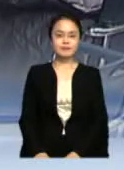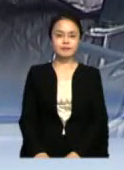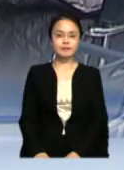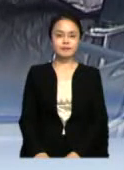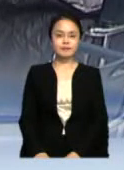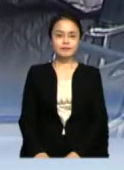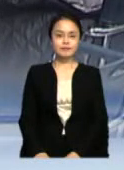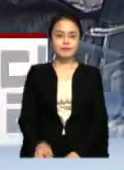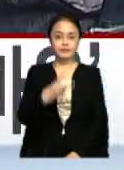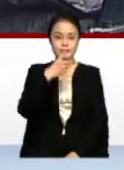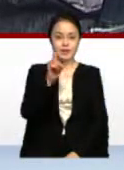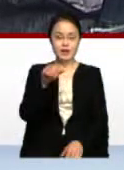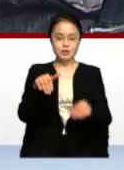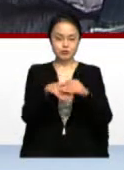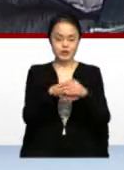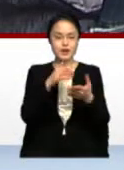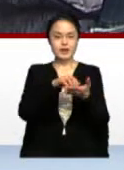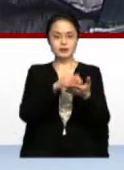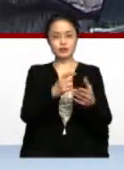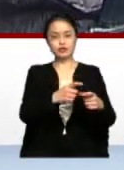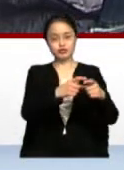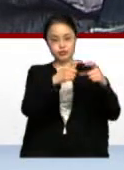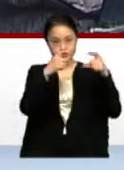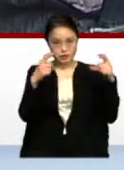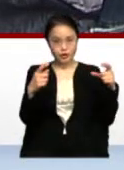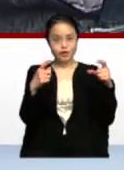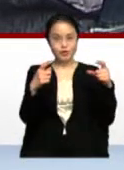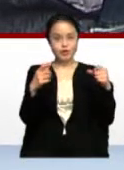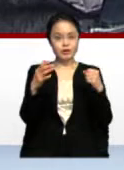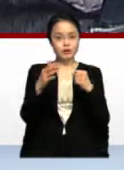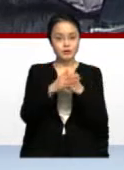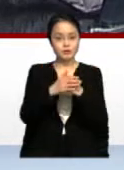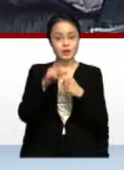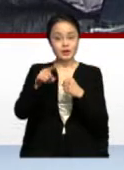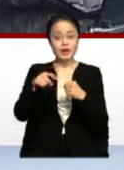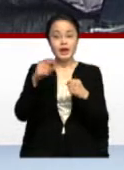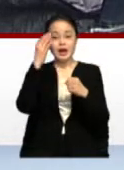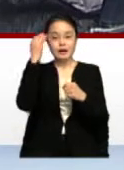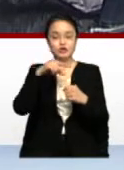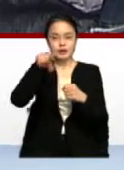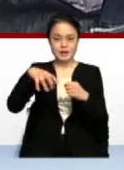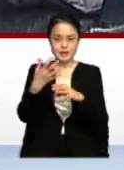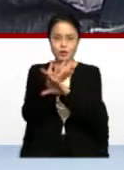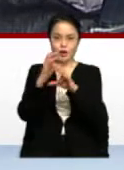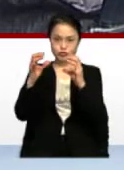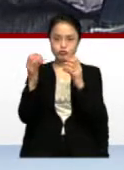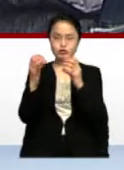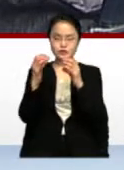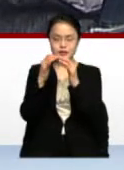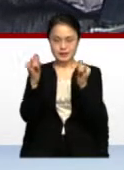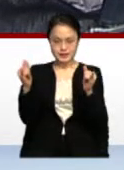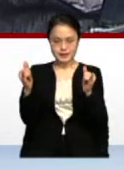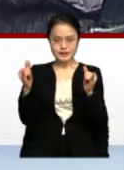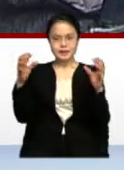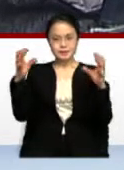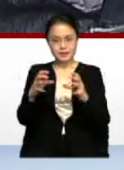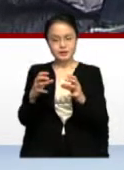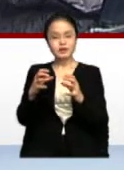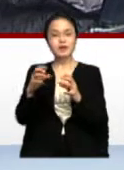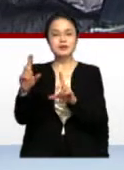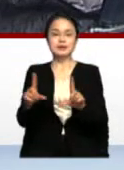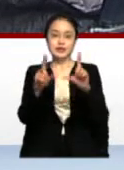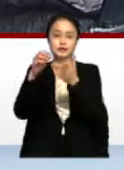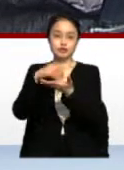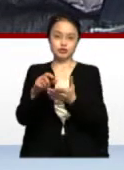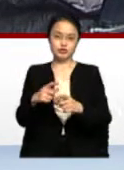다문화 가정 등의 증가로 국내에 거주하는 외국인 수는 지속적으로 늘어나고 있습니다 하지만 자신의 의지와는 상관없이